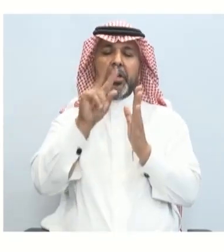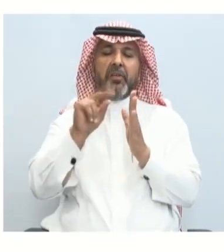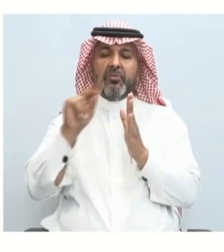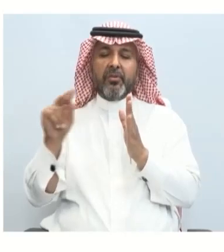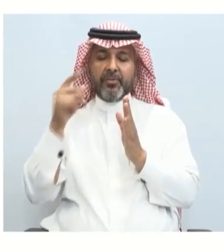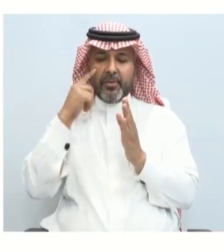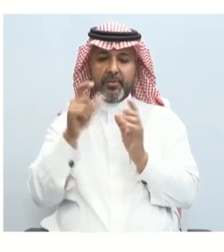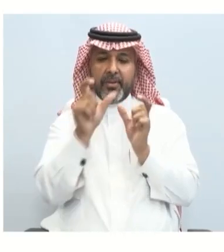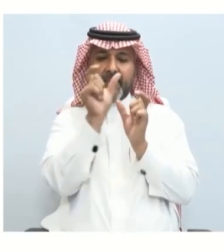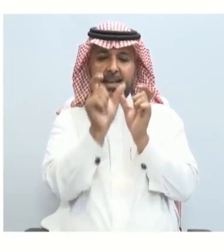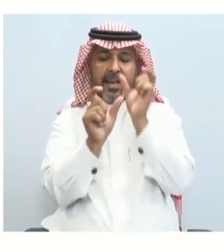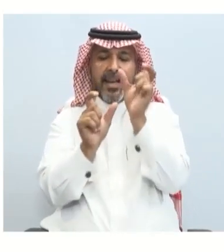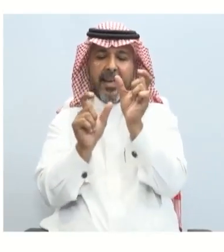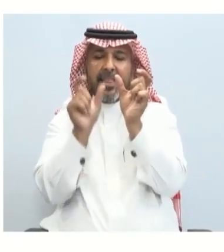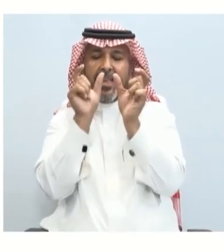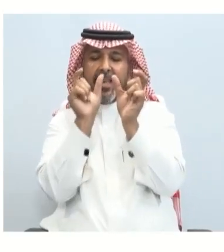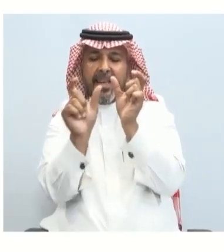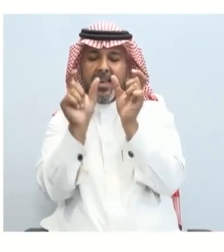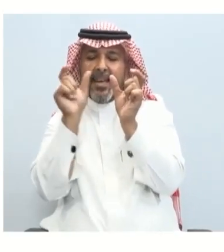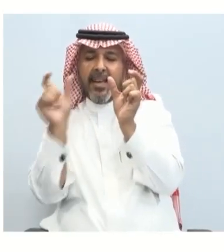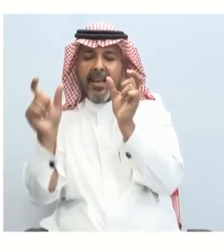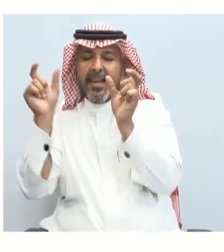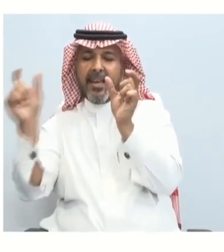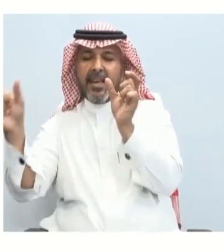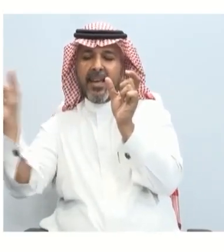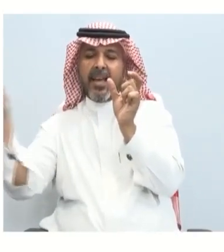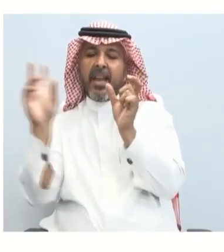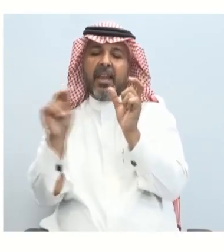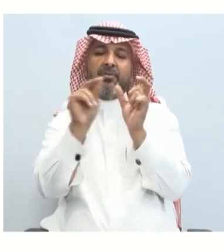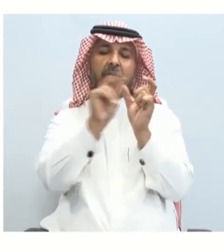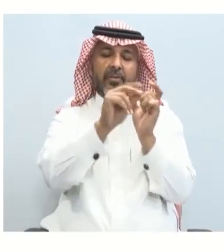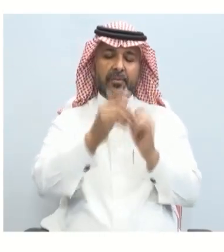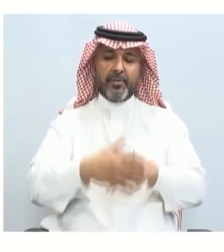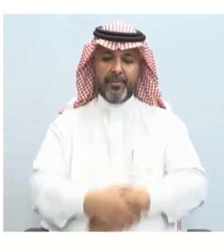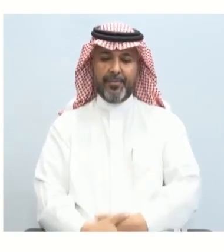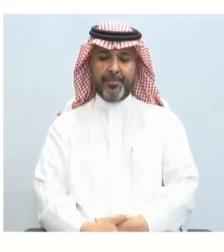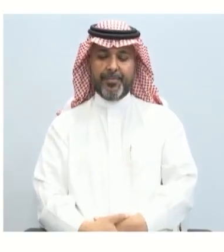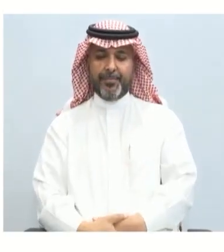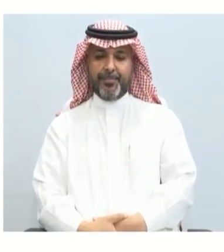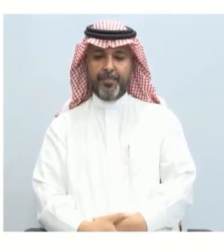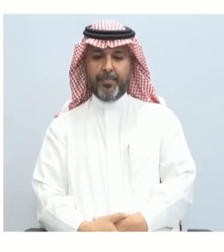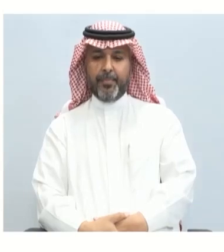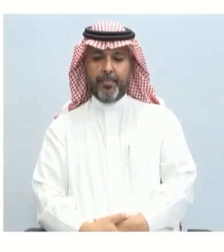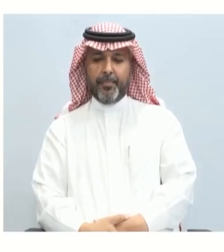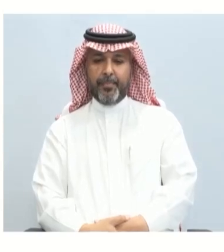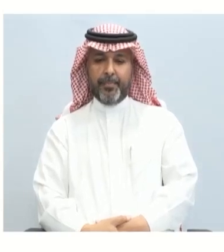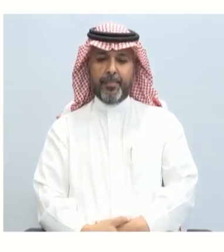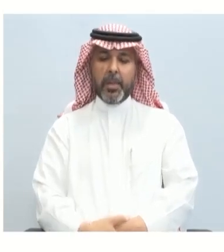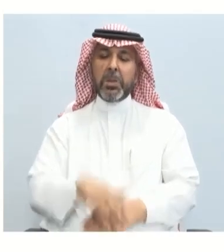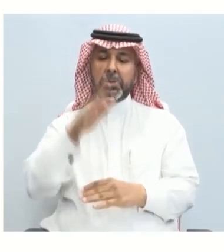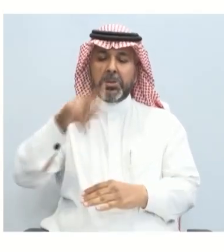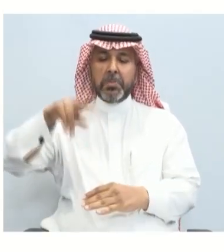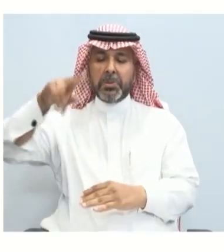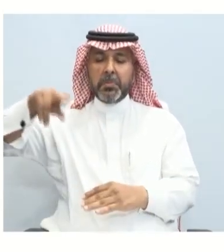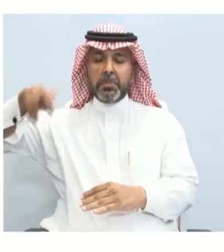هذا مره وهذا مرتين ثم يتكرر مره ثالثه بهذا الشكل ثم مره رابعه يعني هذا الشكل ويستمر هذا